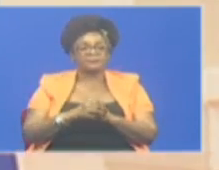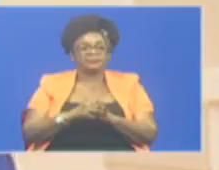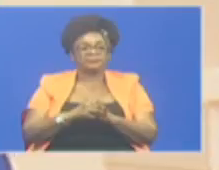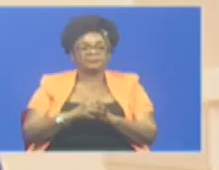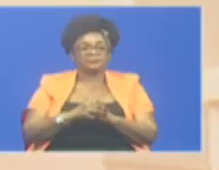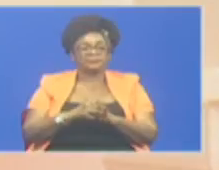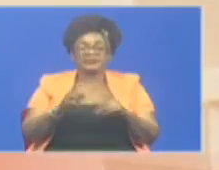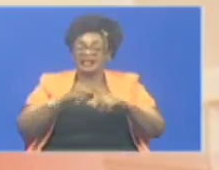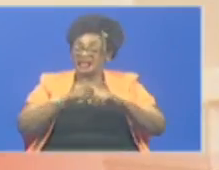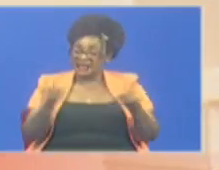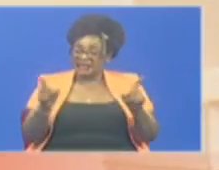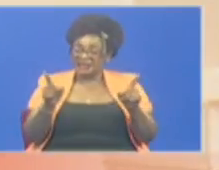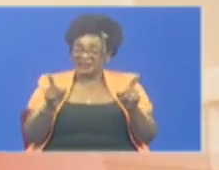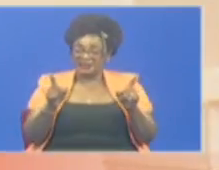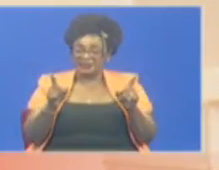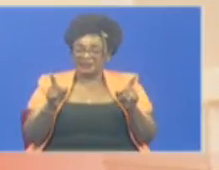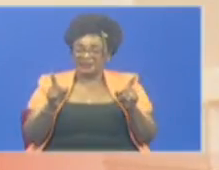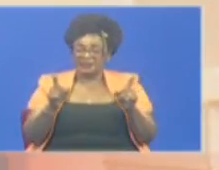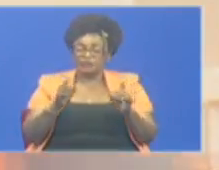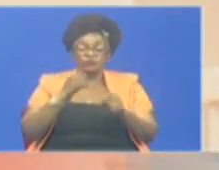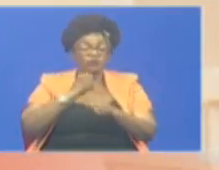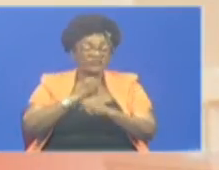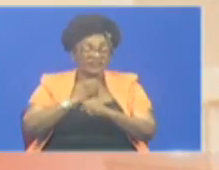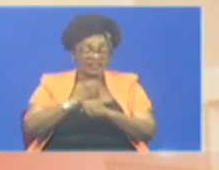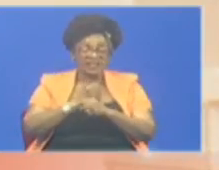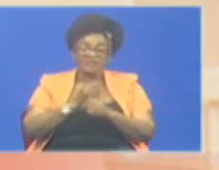Lakini pia tukifanya hivyo,